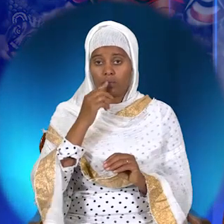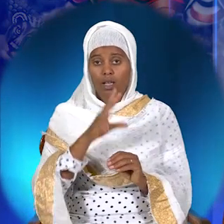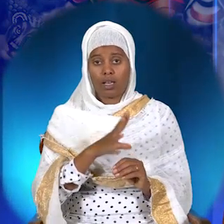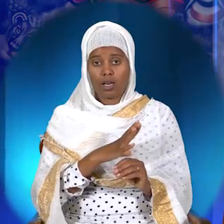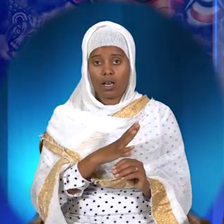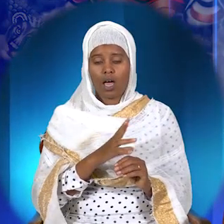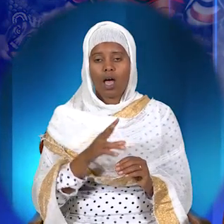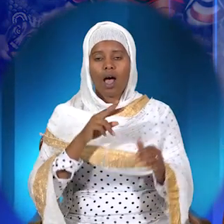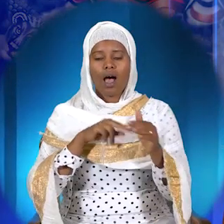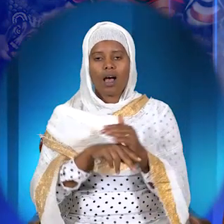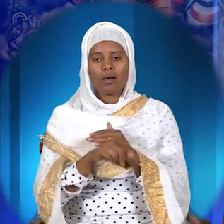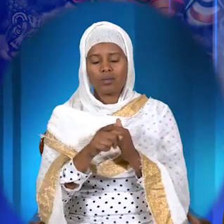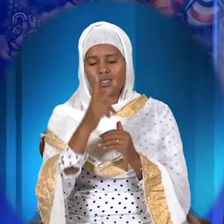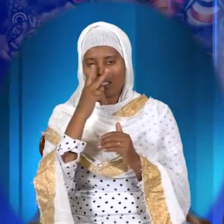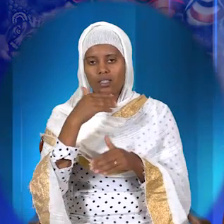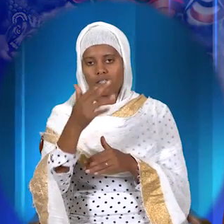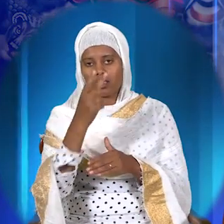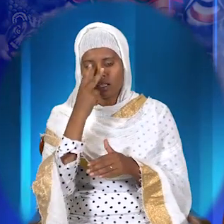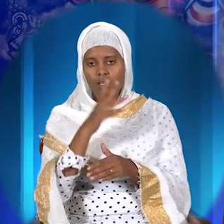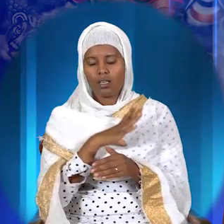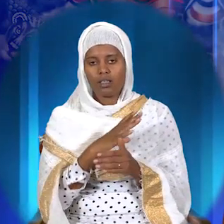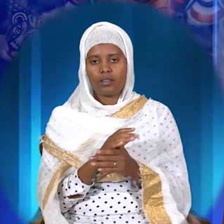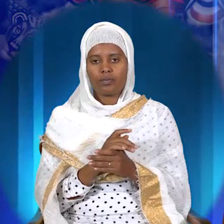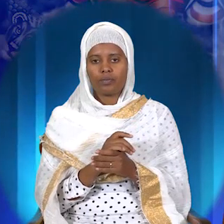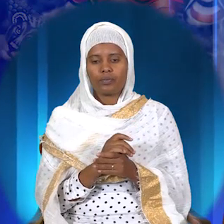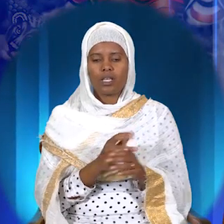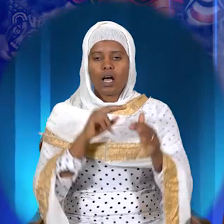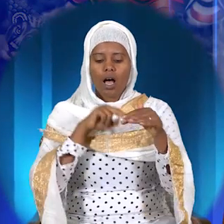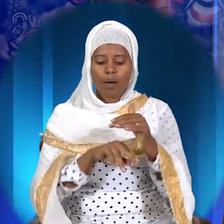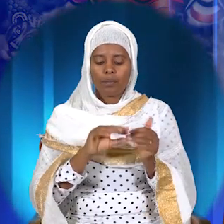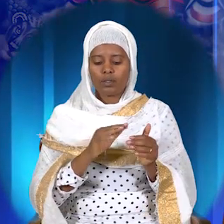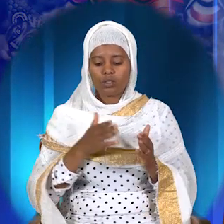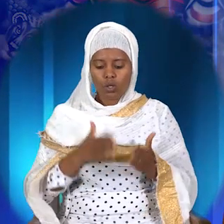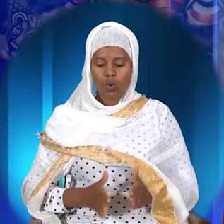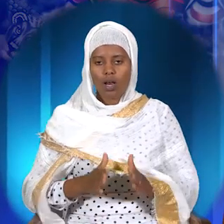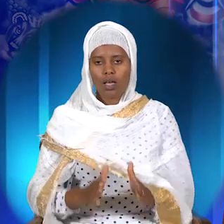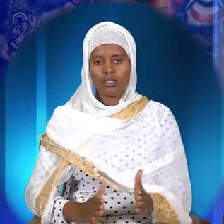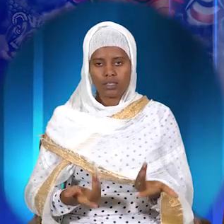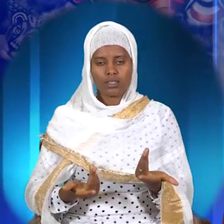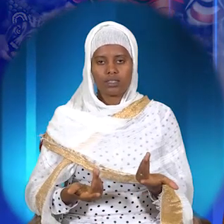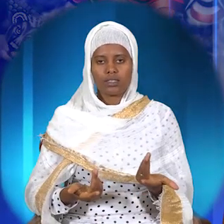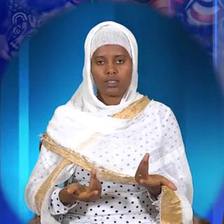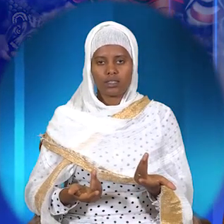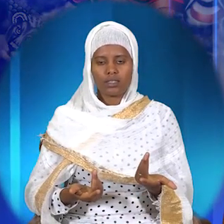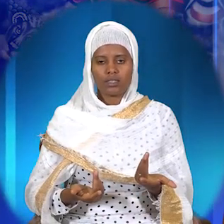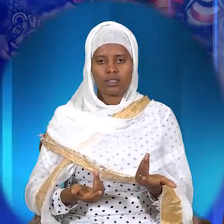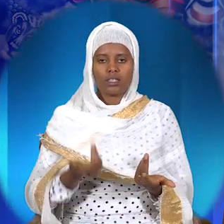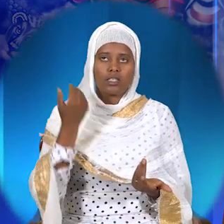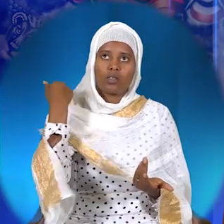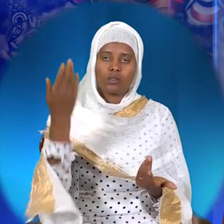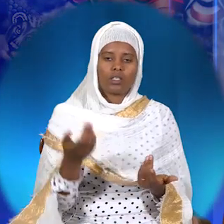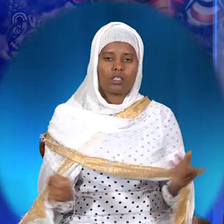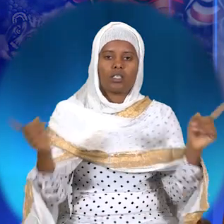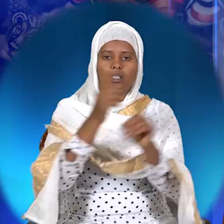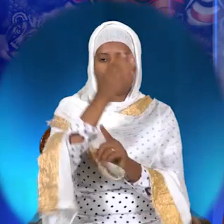ولد كننات صارت انيحنا عبزي دحراي رئينا يوزلنا دما عب تولادي سرازي ناموخان